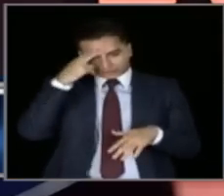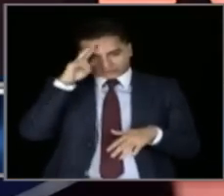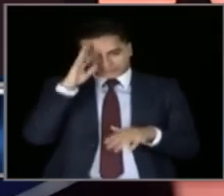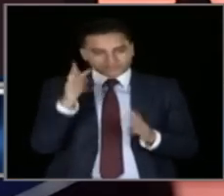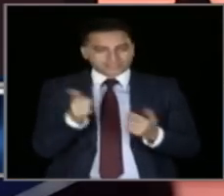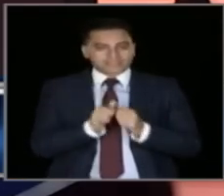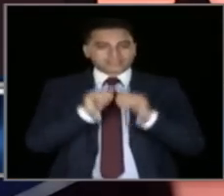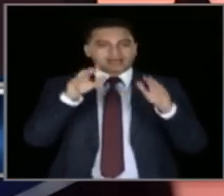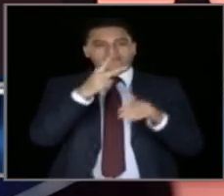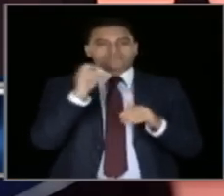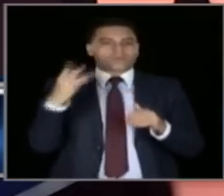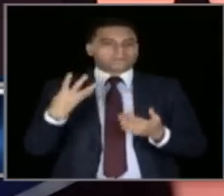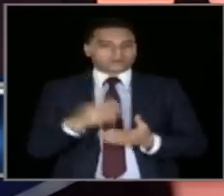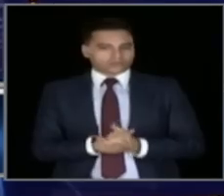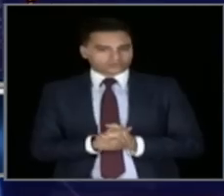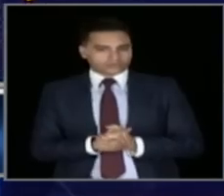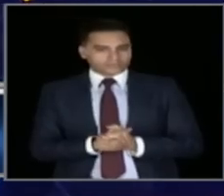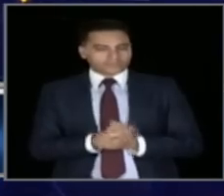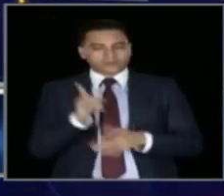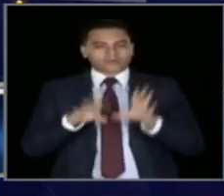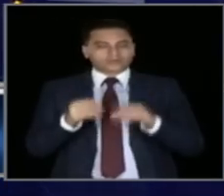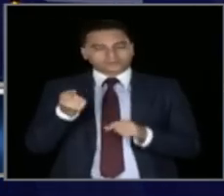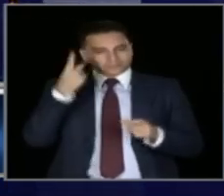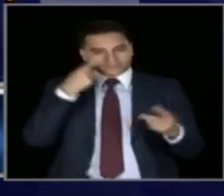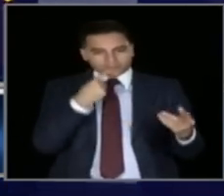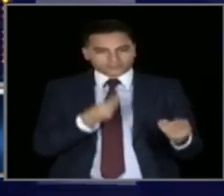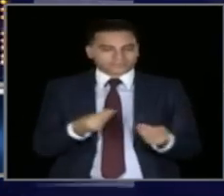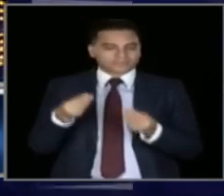نشرت 2014، رواية فانتازيا